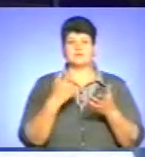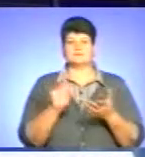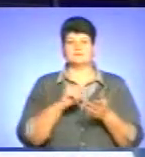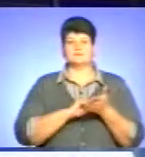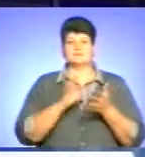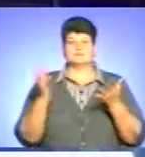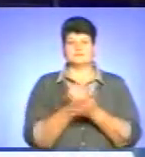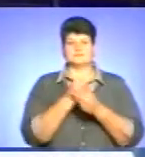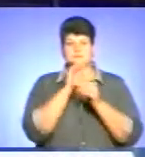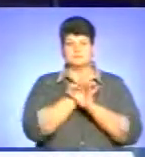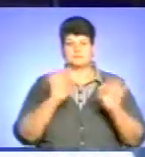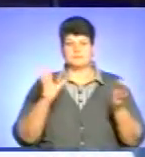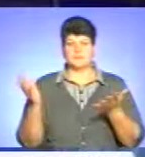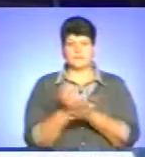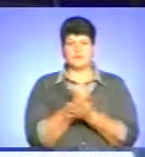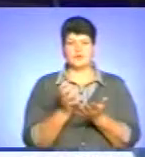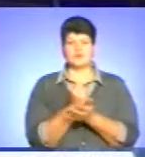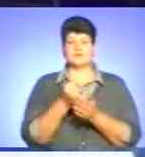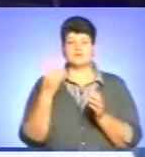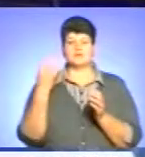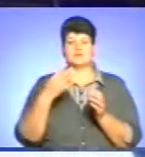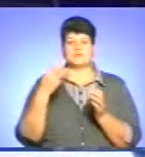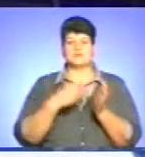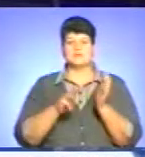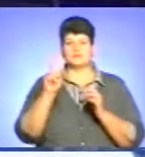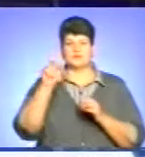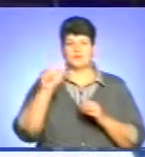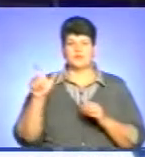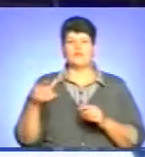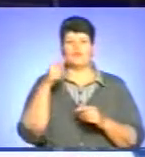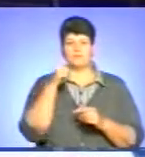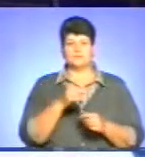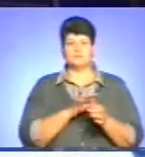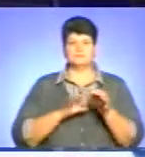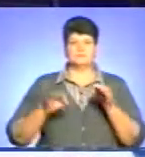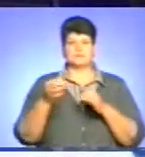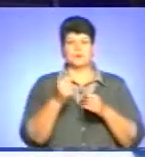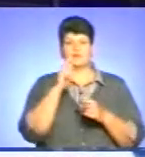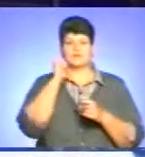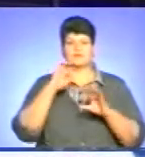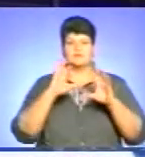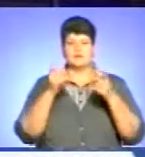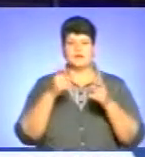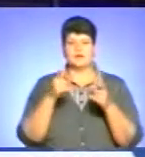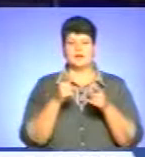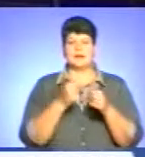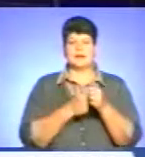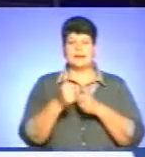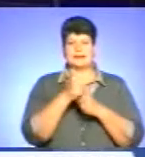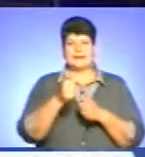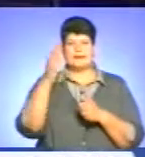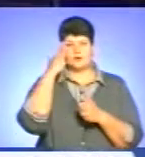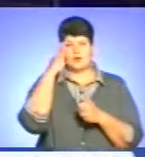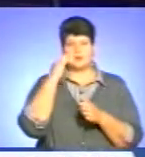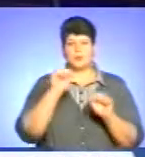Відзнаки Кабінету міністрів отримали 62 вчителів. Цього року саме вони вивели нашу країну у світові лідери інтелектуального потенціалу.